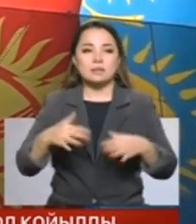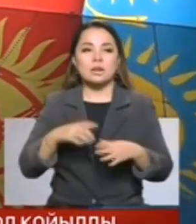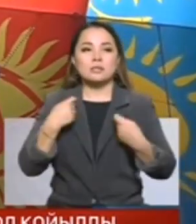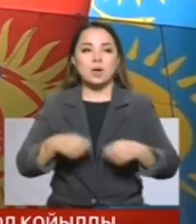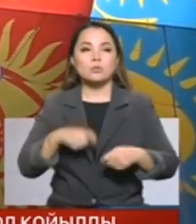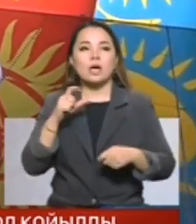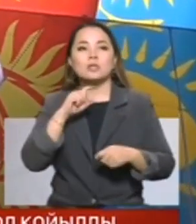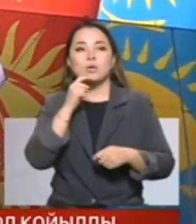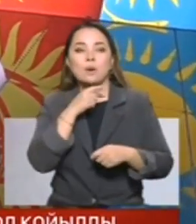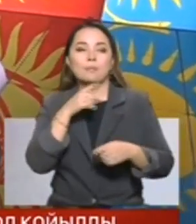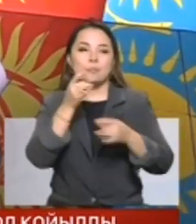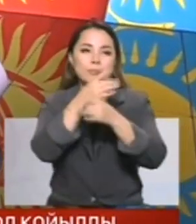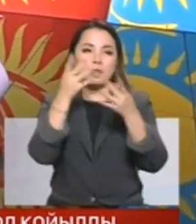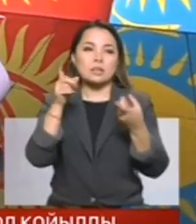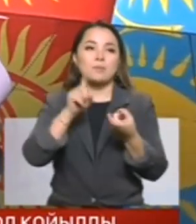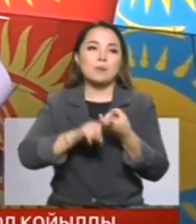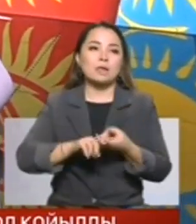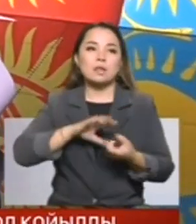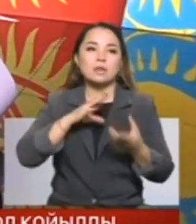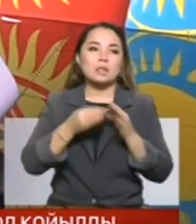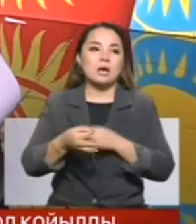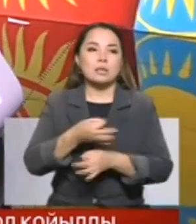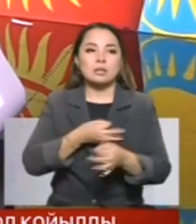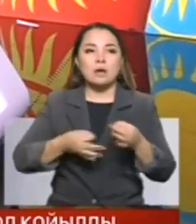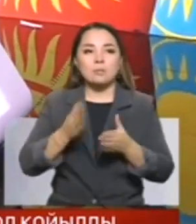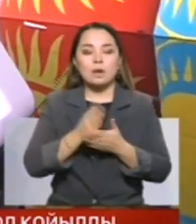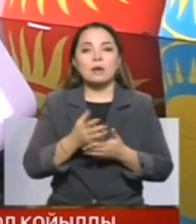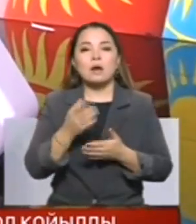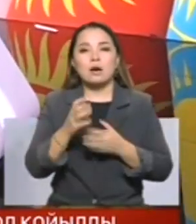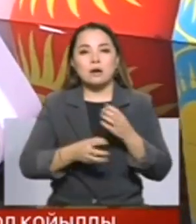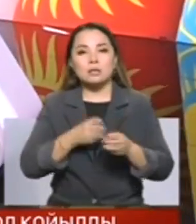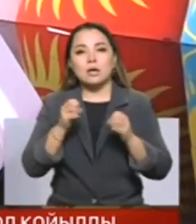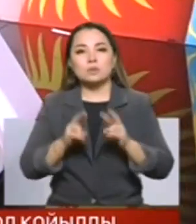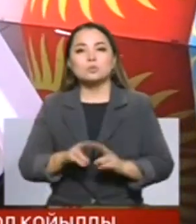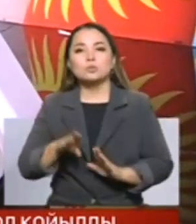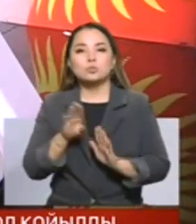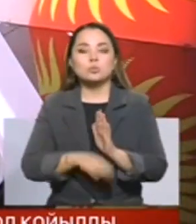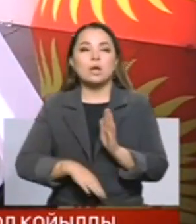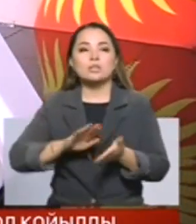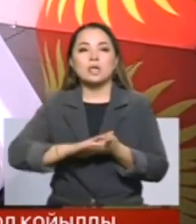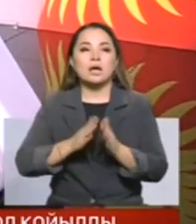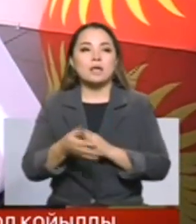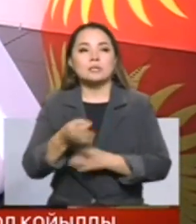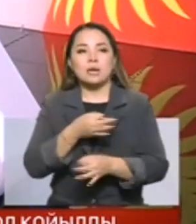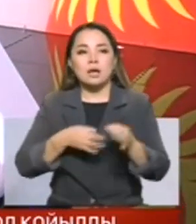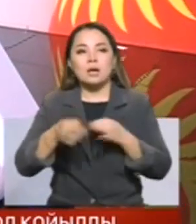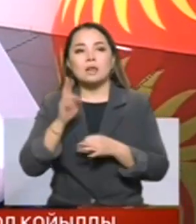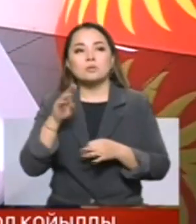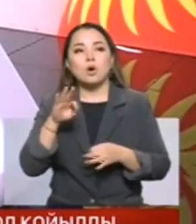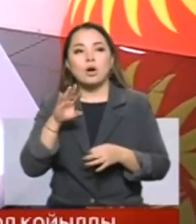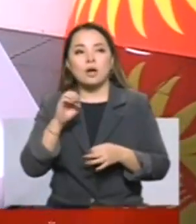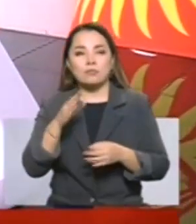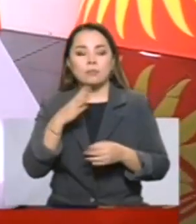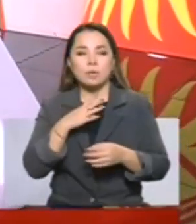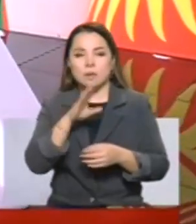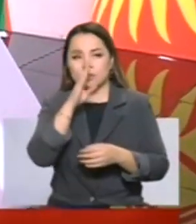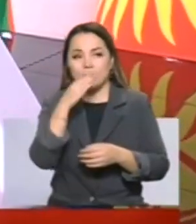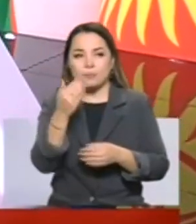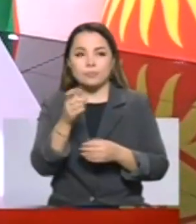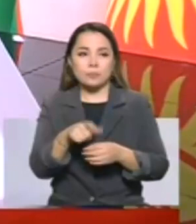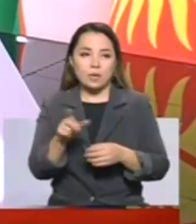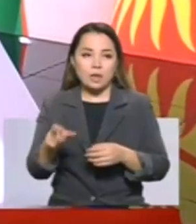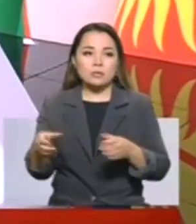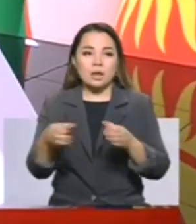және мәдени байланыстарды арттыру жайы талқыланды. Әрі халықаралық ушыққан жағдай сөз болып, Қасым-Жомарт Тоқаев жауласқан